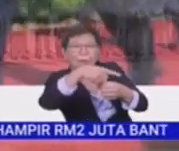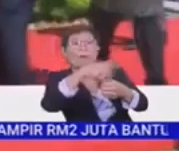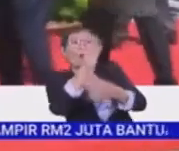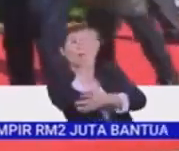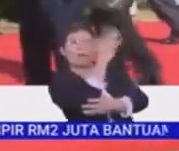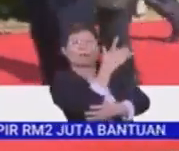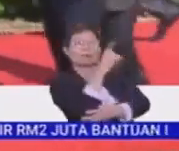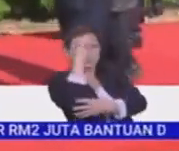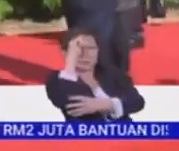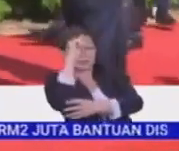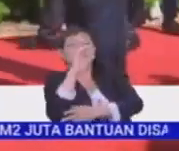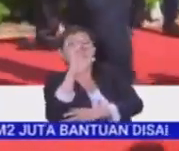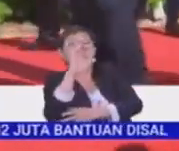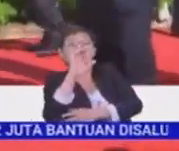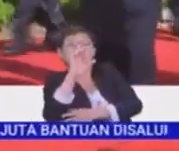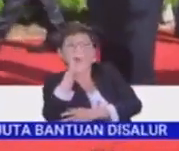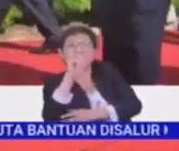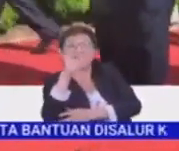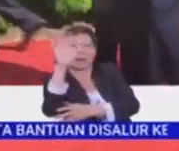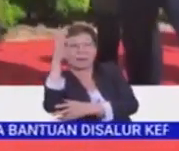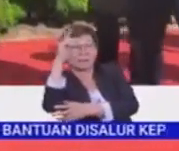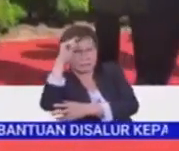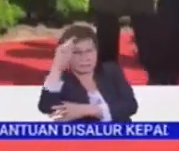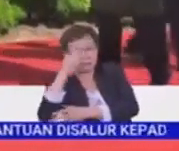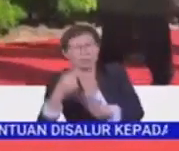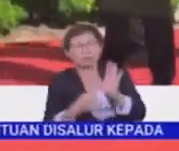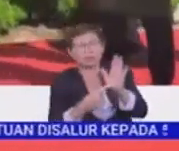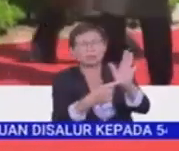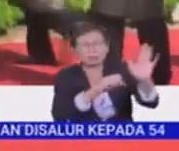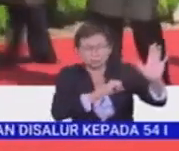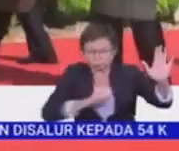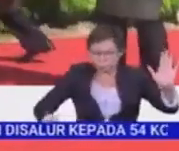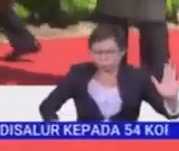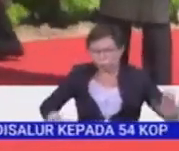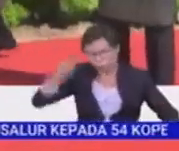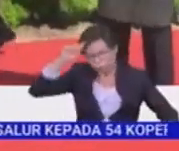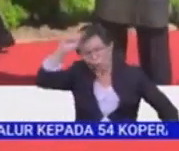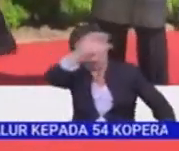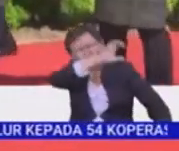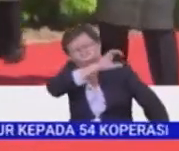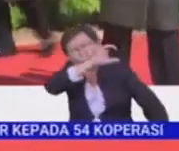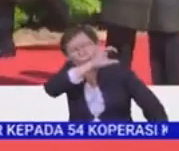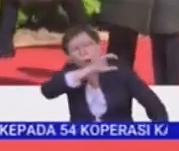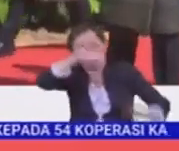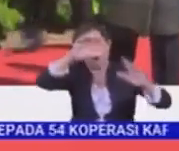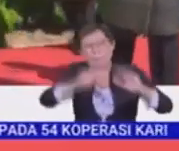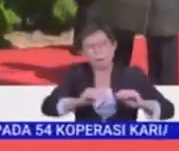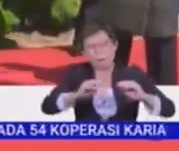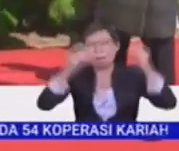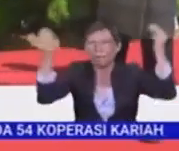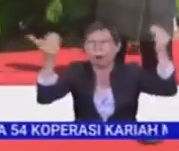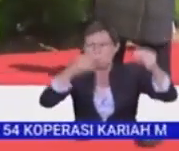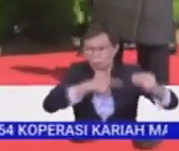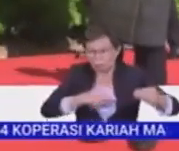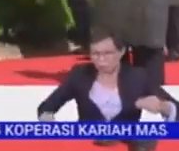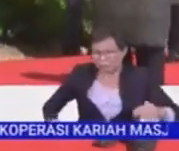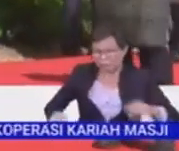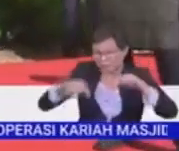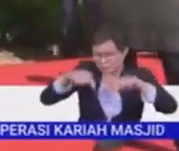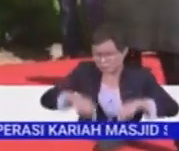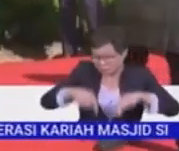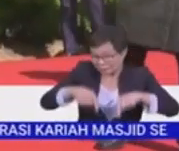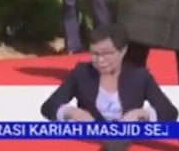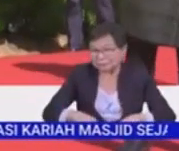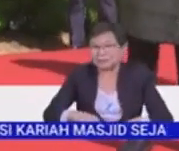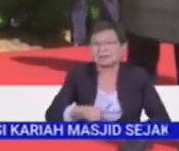Terengganu di pekarangan istana negara sebagai simbolik Sultan Terengganu mempengaruhi kan mesyuarat Majlis raja-raja kali ini